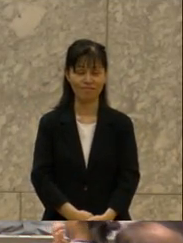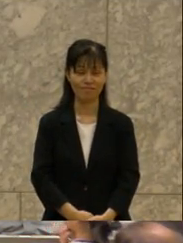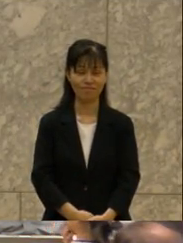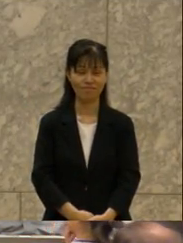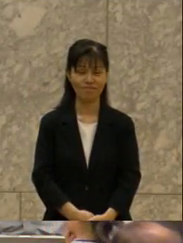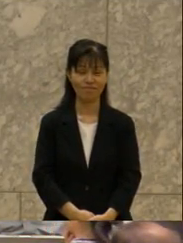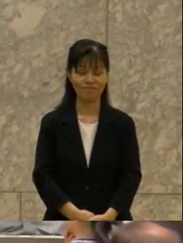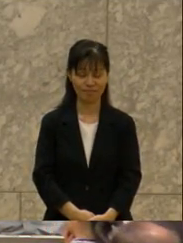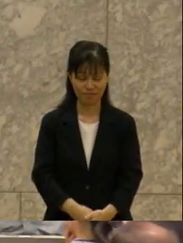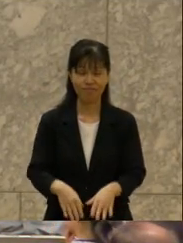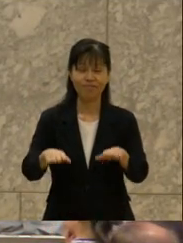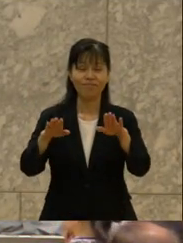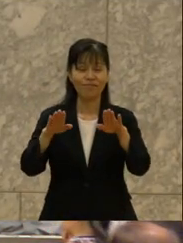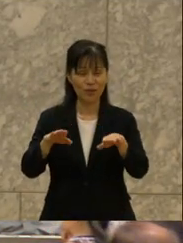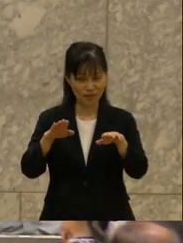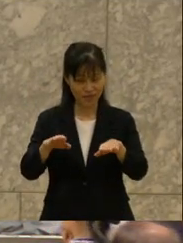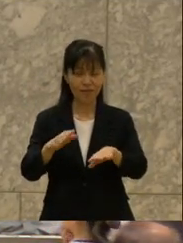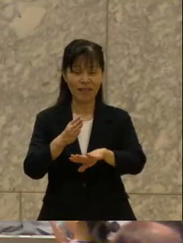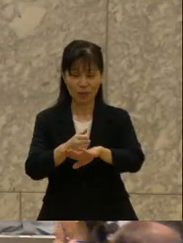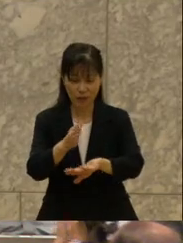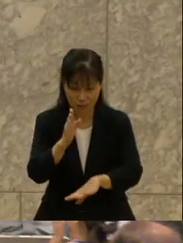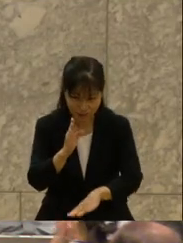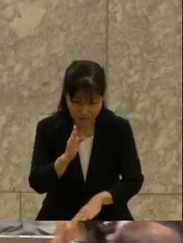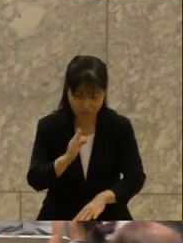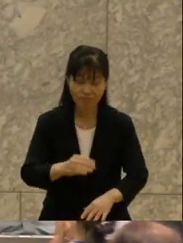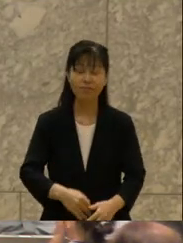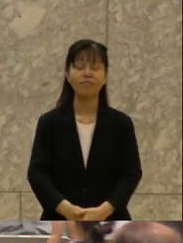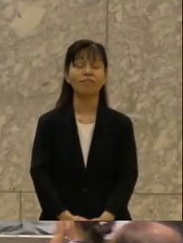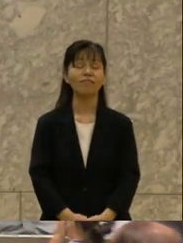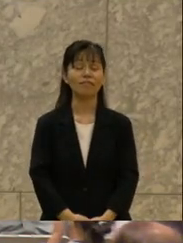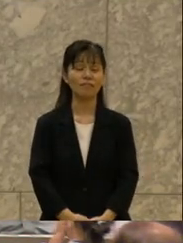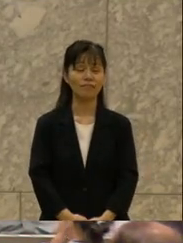ありがとうございます本日はどうもありがとうございました